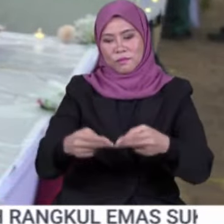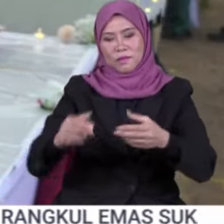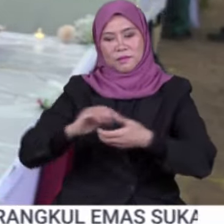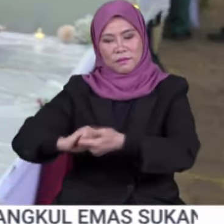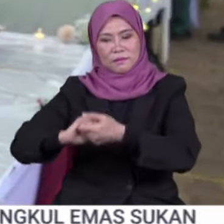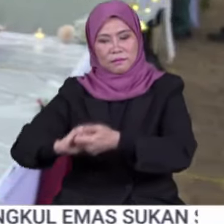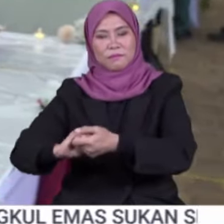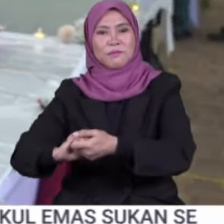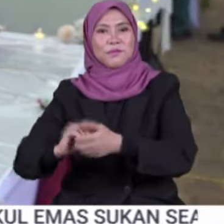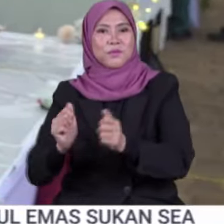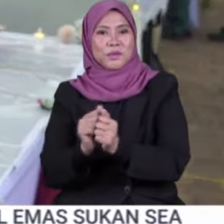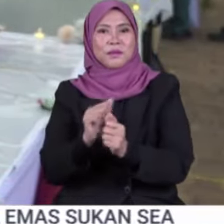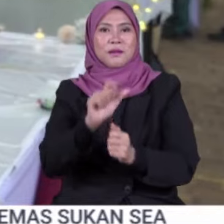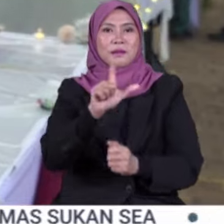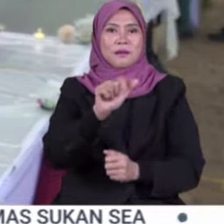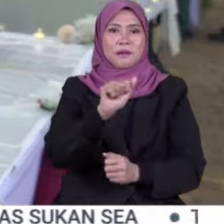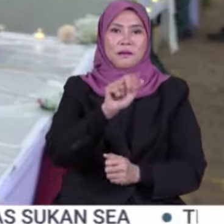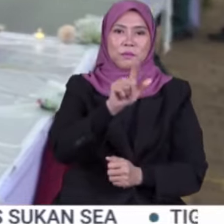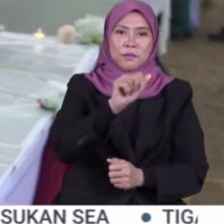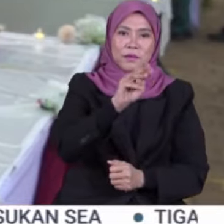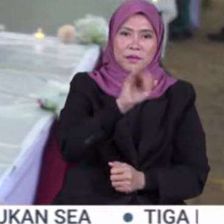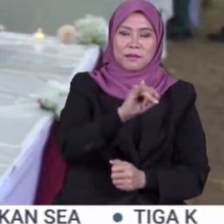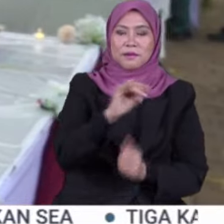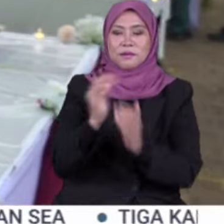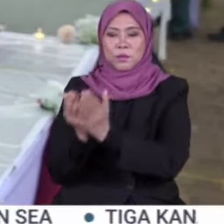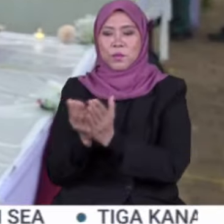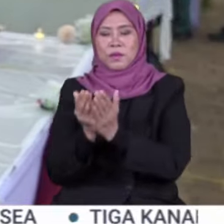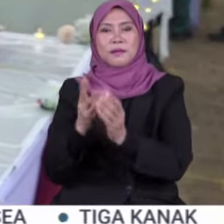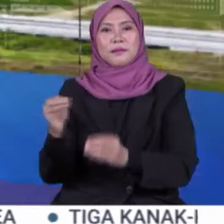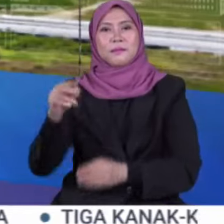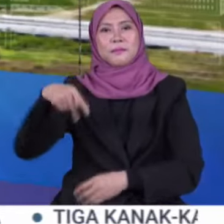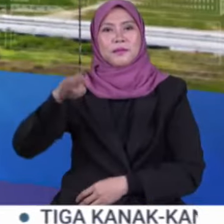antara pihak alumni, pihak sekolah dan juga pihak PIBG.